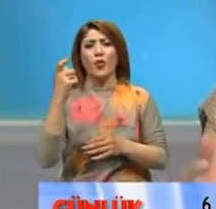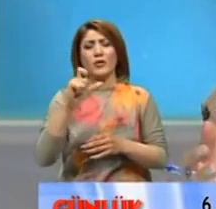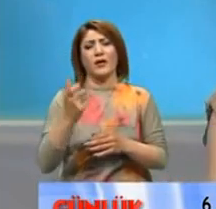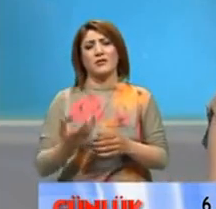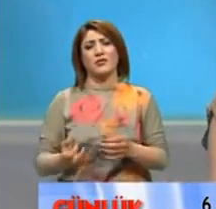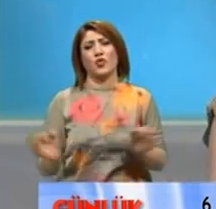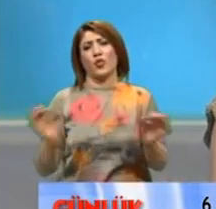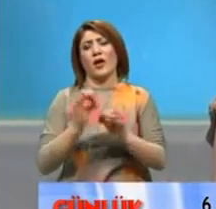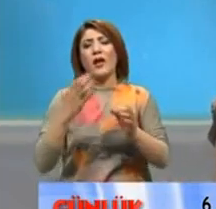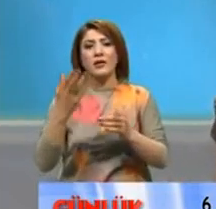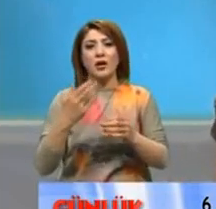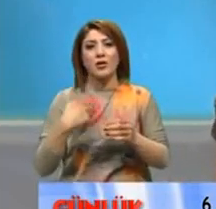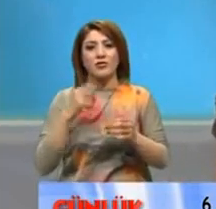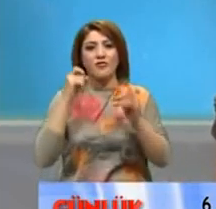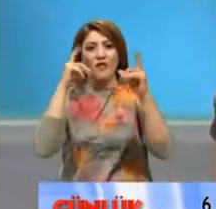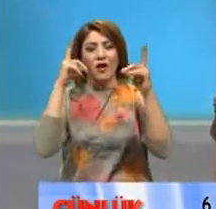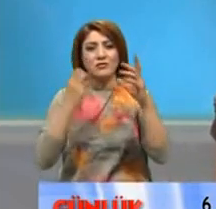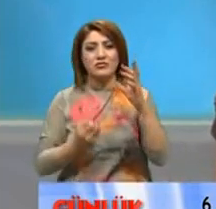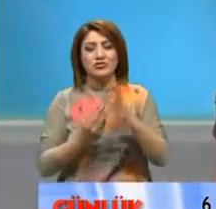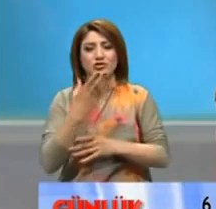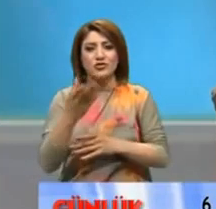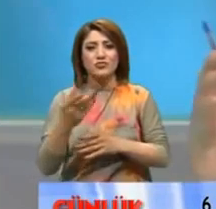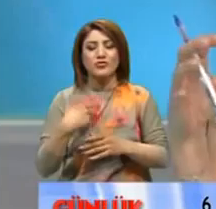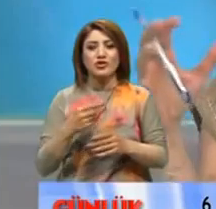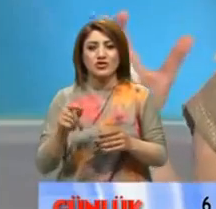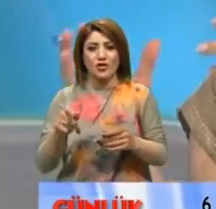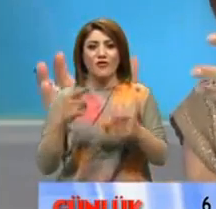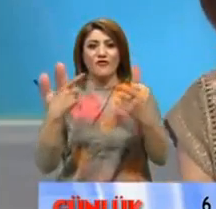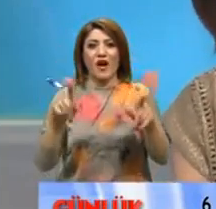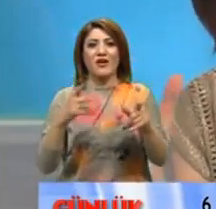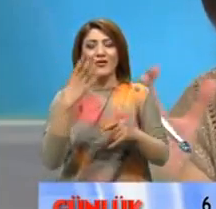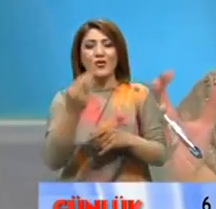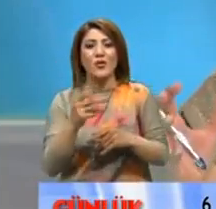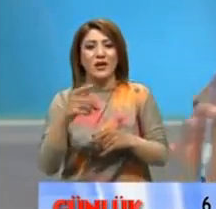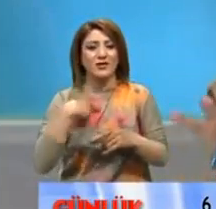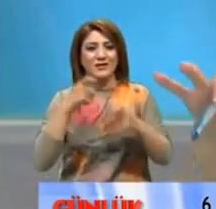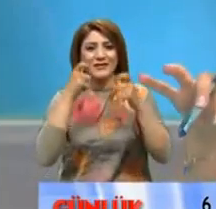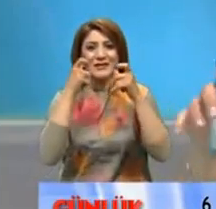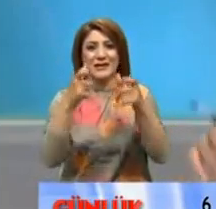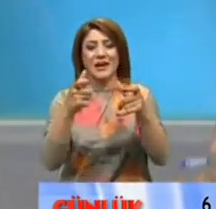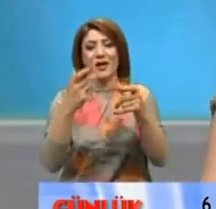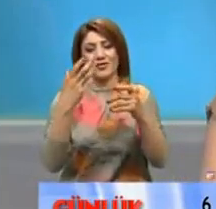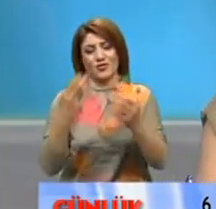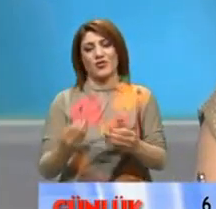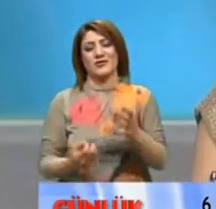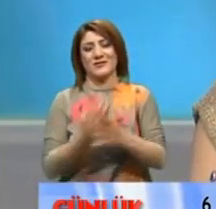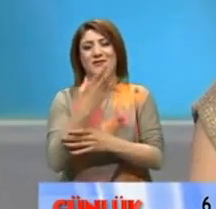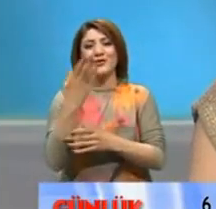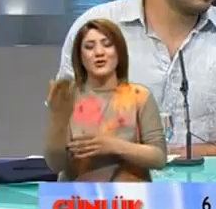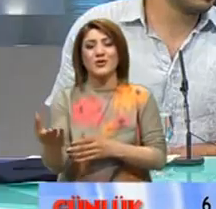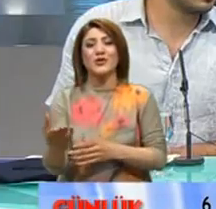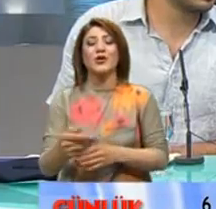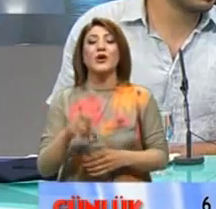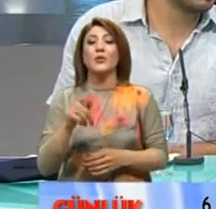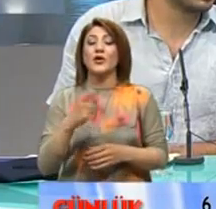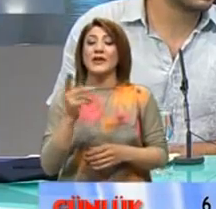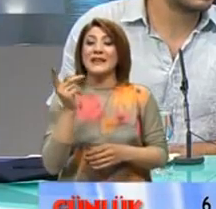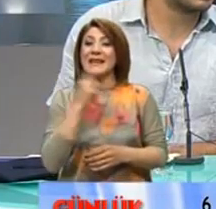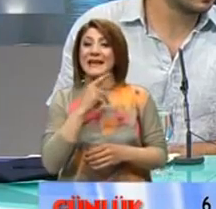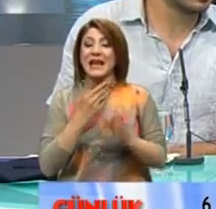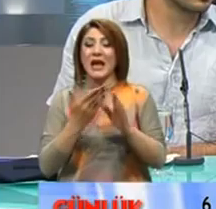10 aylıkken farkı fark etmiş, özümsemiş, anlamış. Artık farklı olanlara dikkat etmeye başlıyor, ayırmaya başlıyor. Aslında biz bu dönemi dil